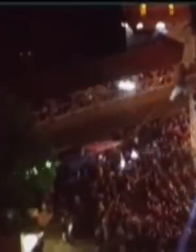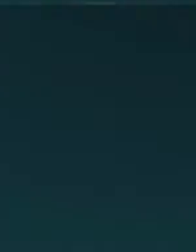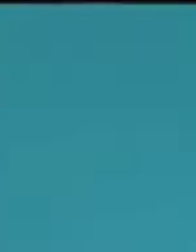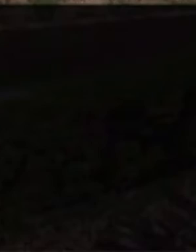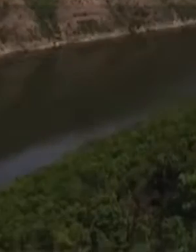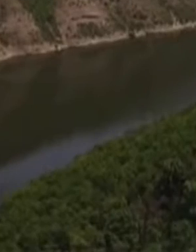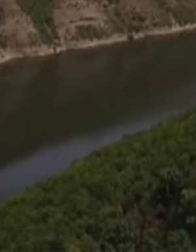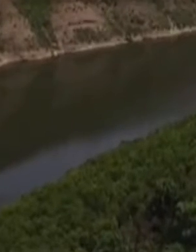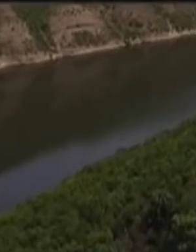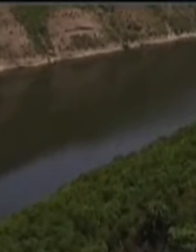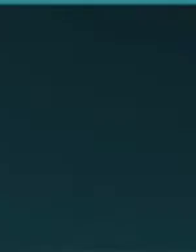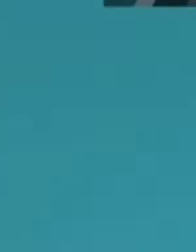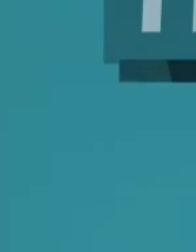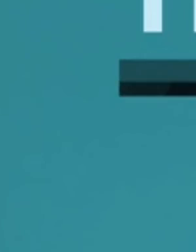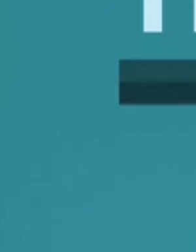Музика